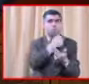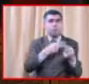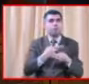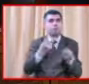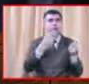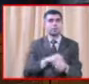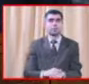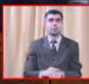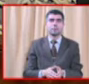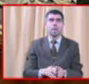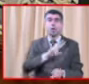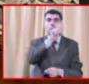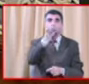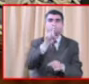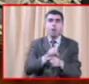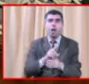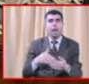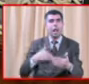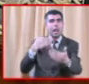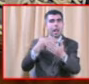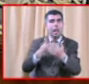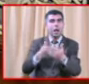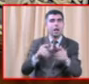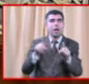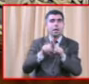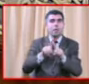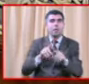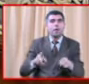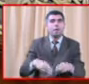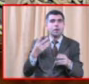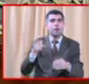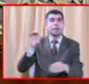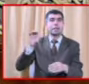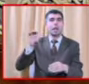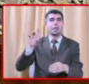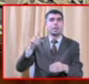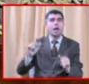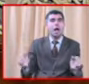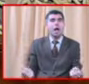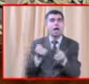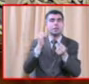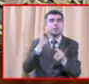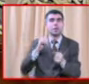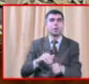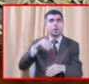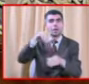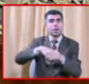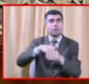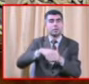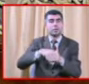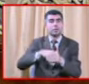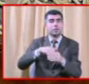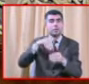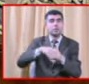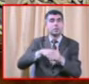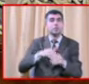المسألة. شكرا. تاهيل واعاده هيكله منطقه الهرويين بالدار البيضاء للسيدات والساده النواب المحترمين من فريق التجمع